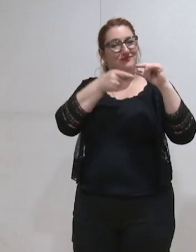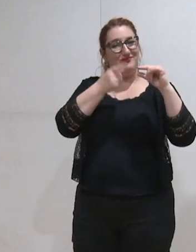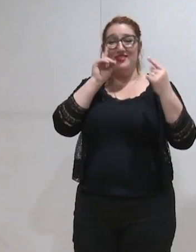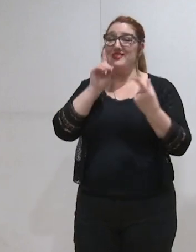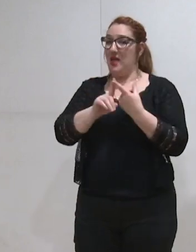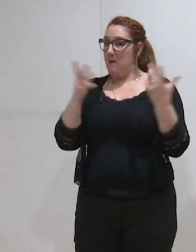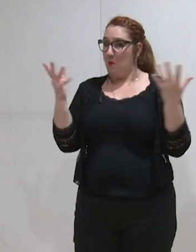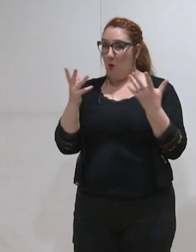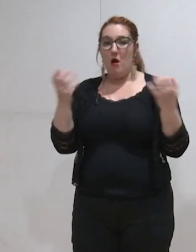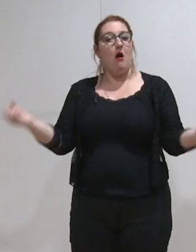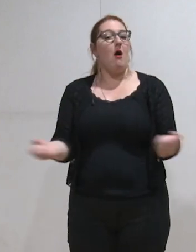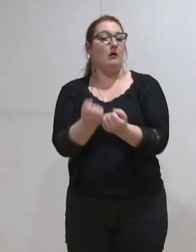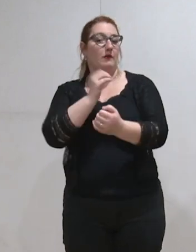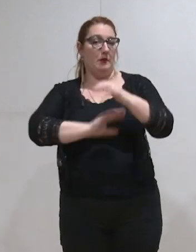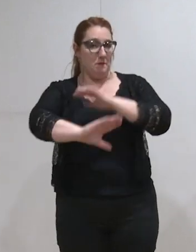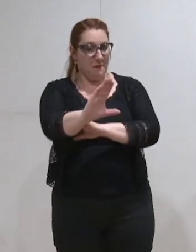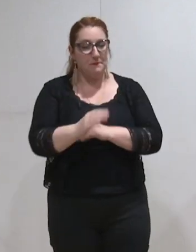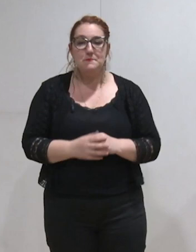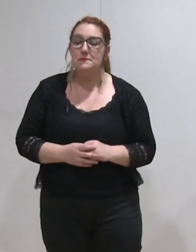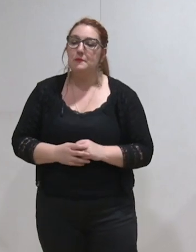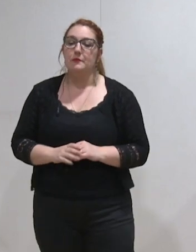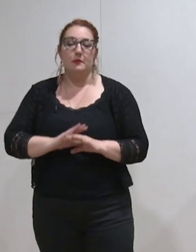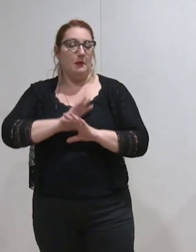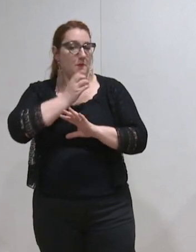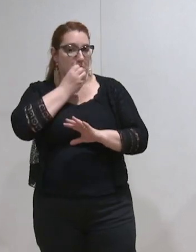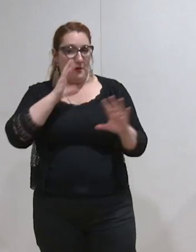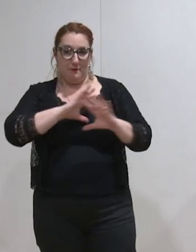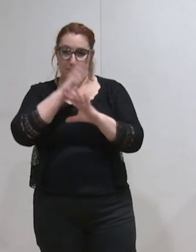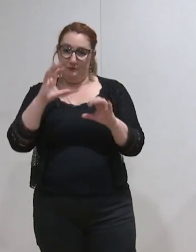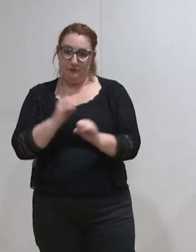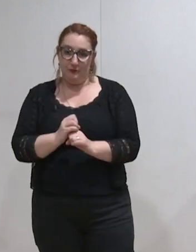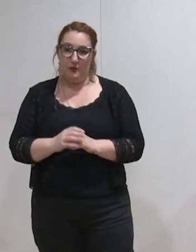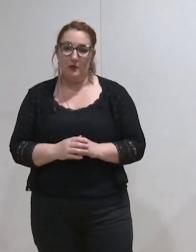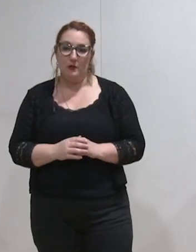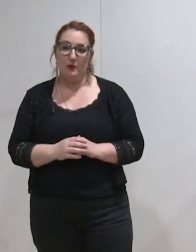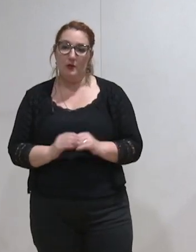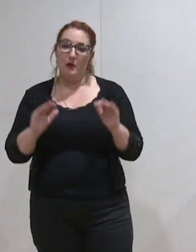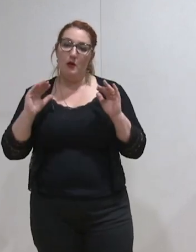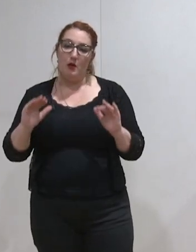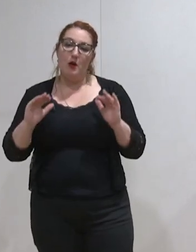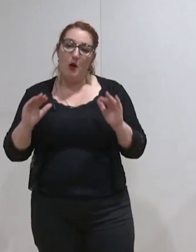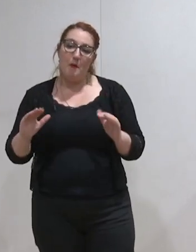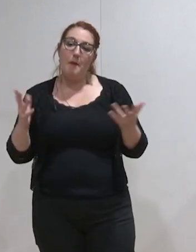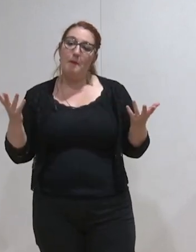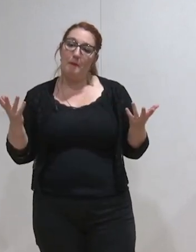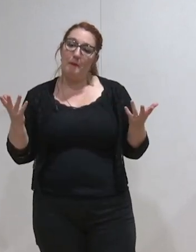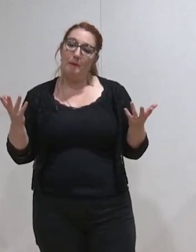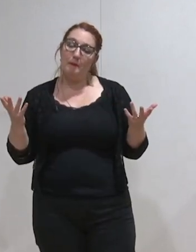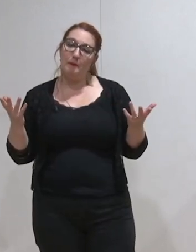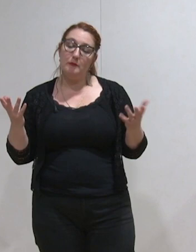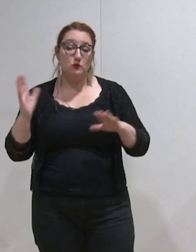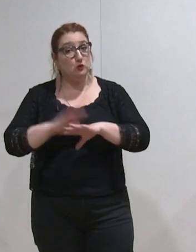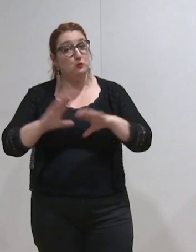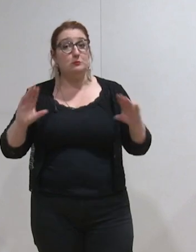niveau d'activité bien bon ceci étant dit on a quand même été dans une incapacité totale